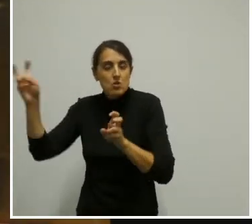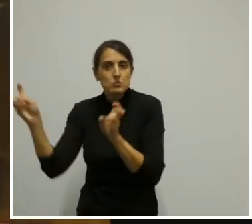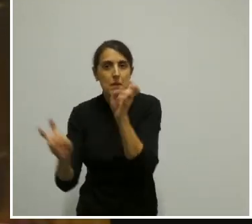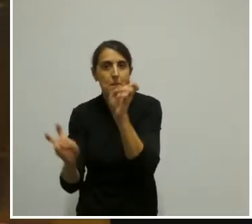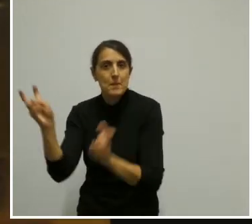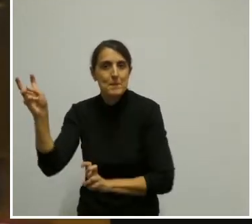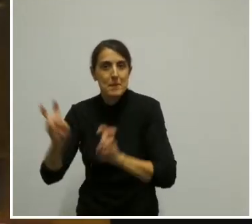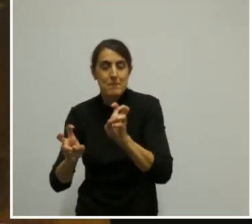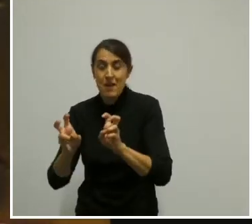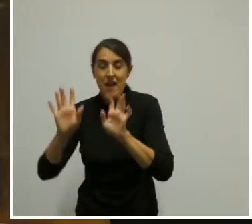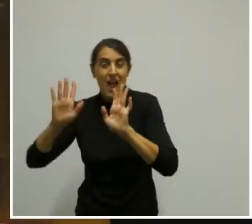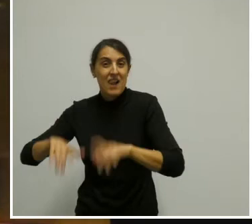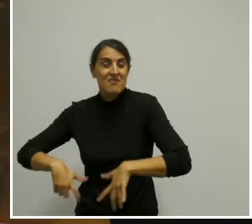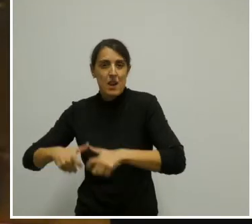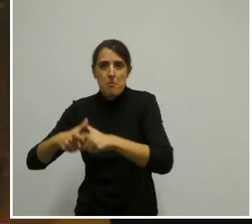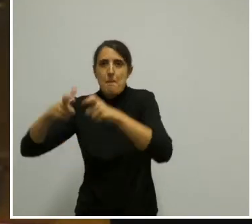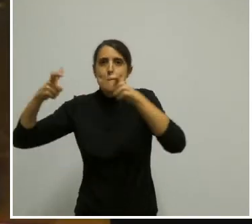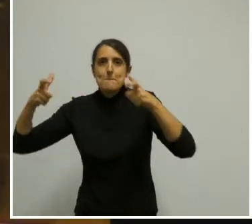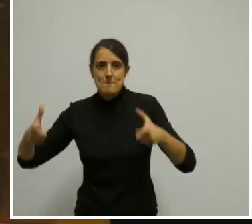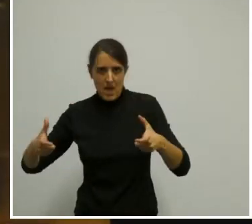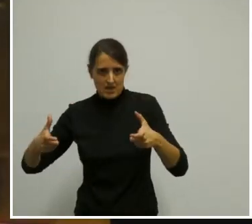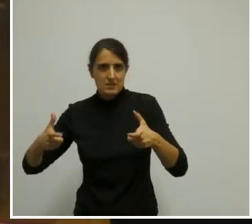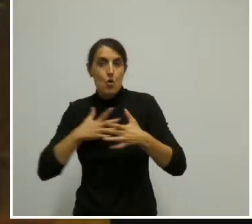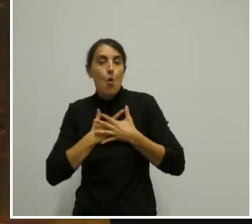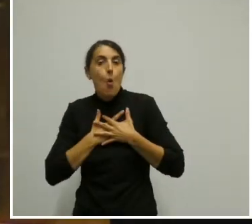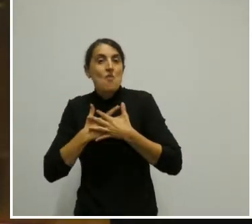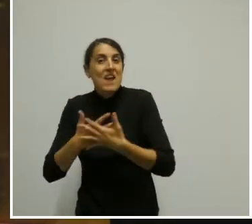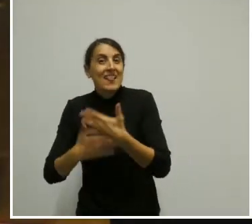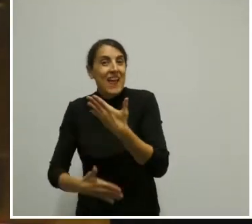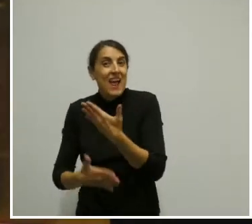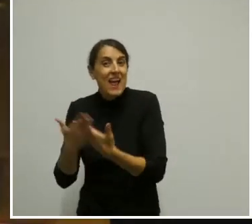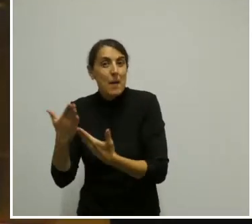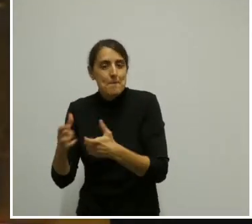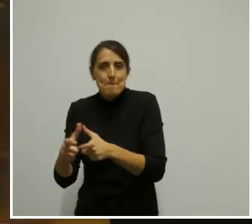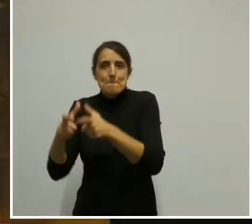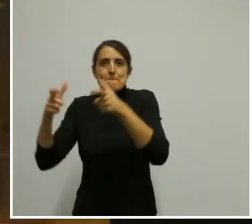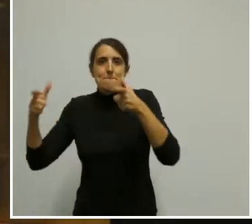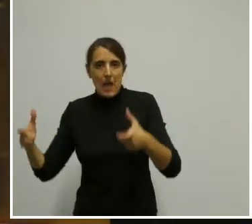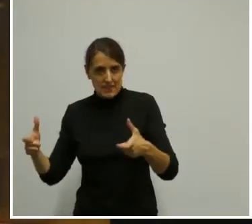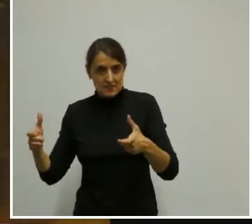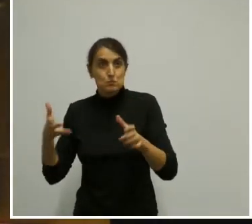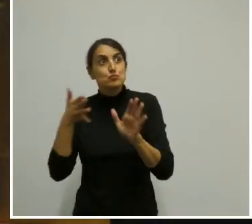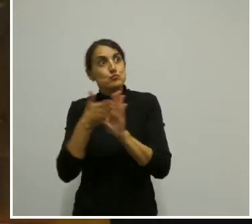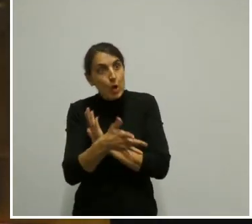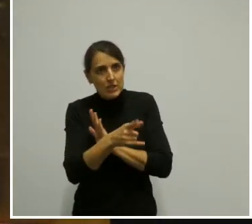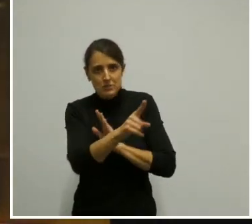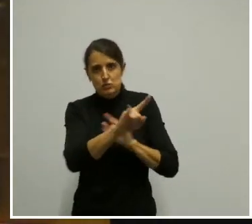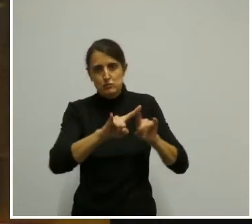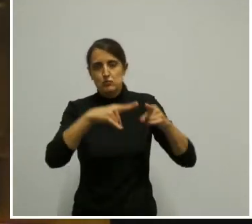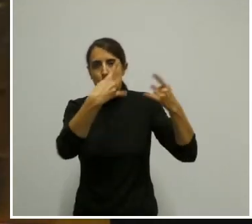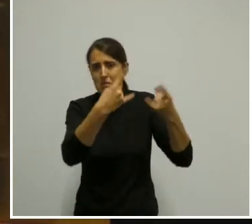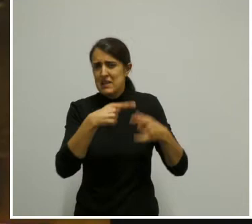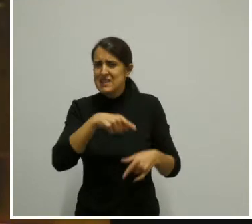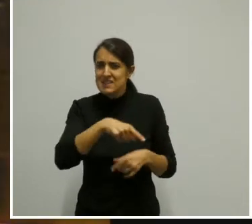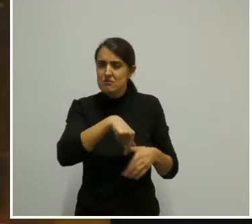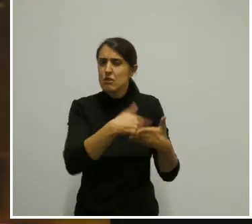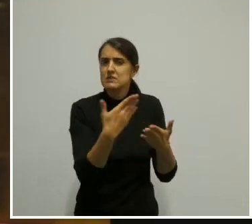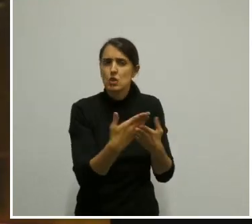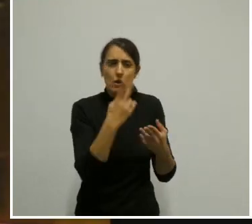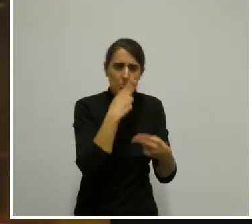en oferta final una ampliació d'aquesta reserva. I això es fa a pública, a